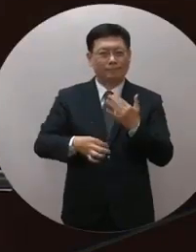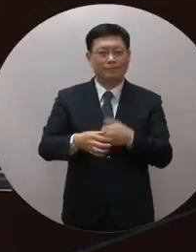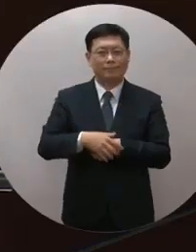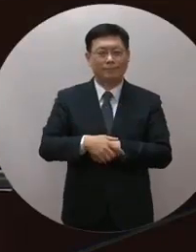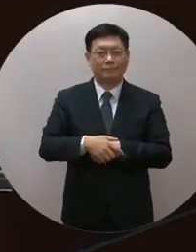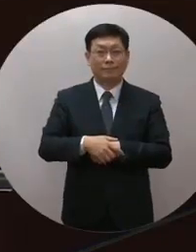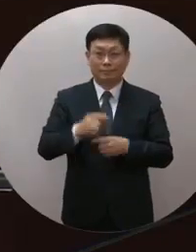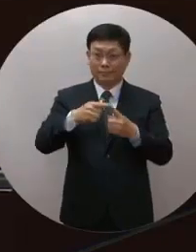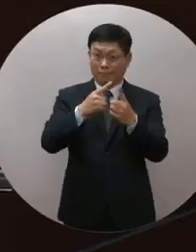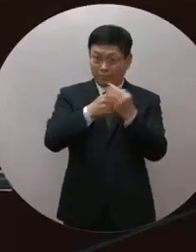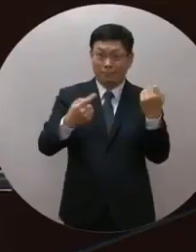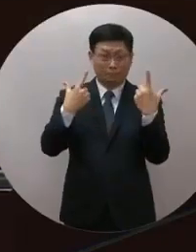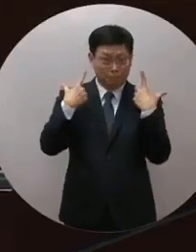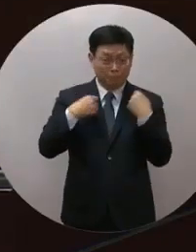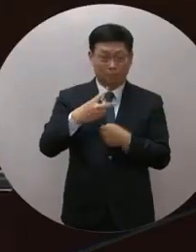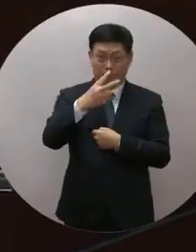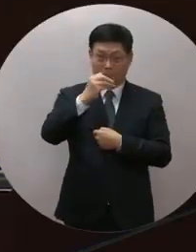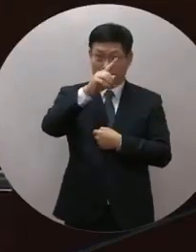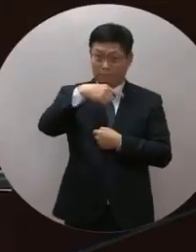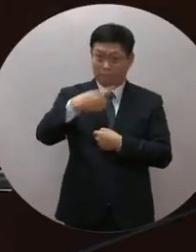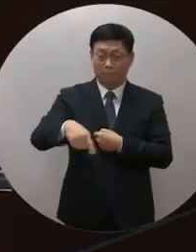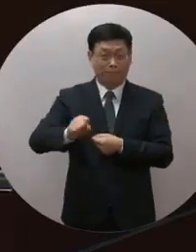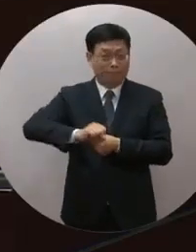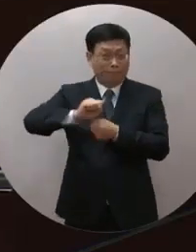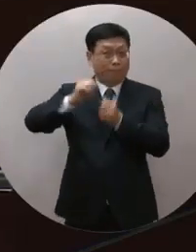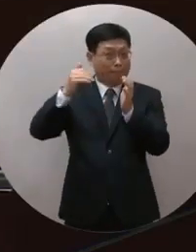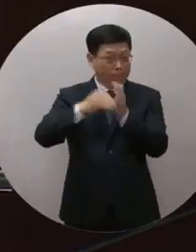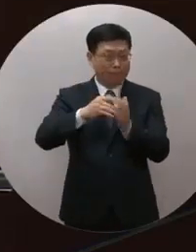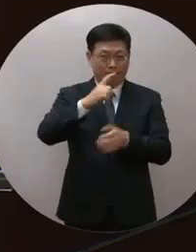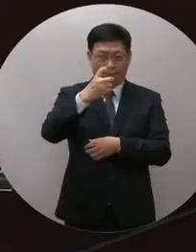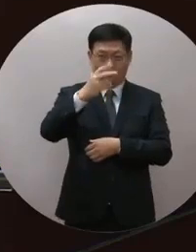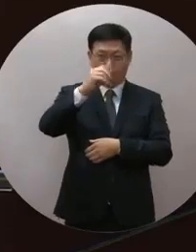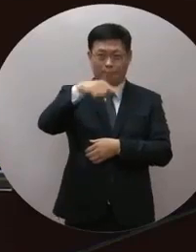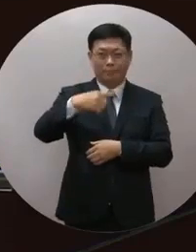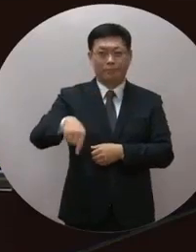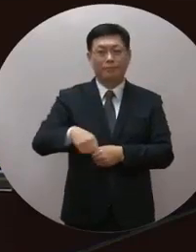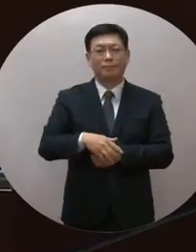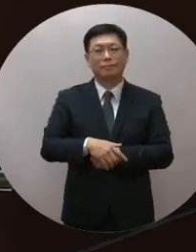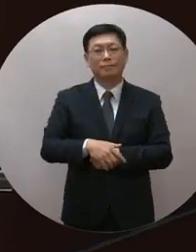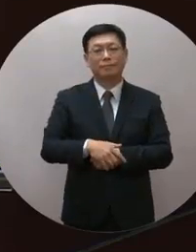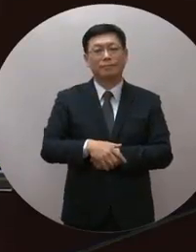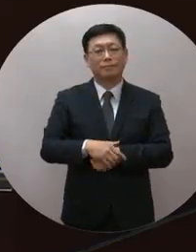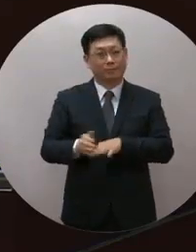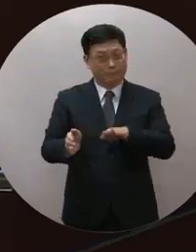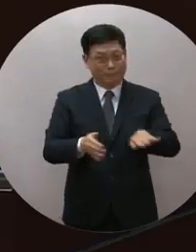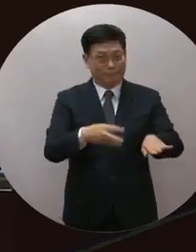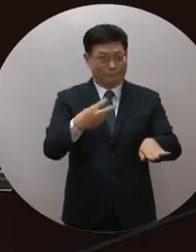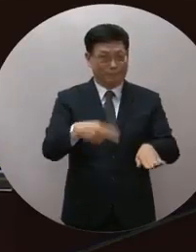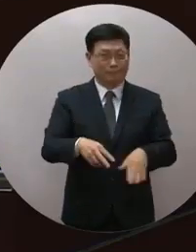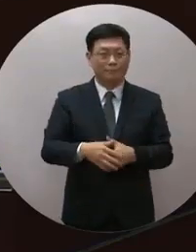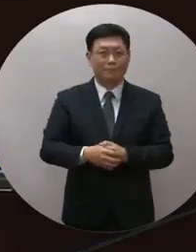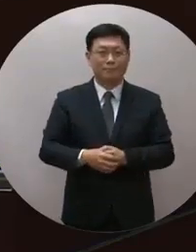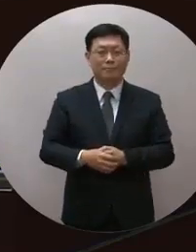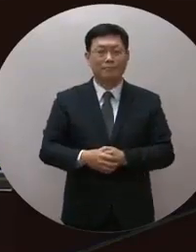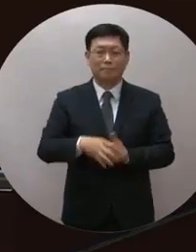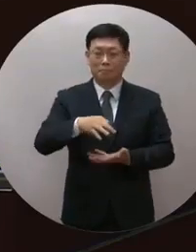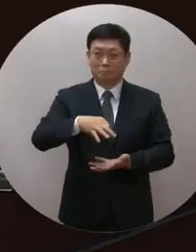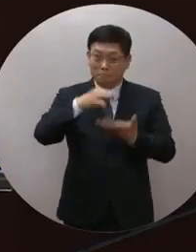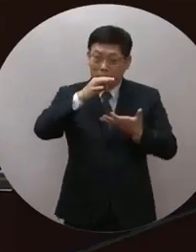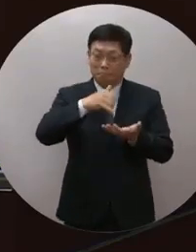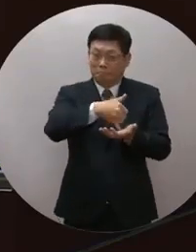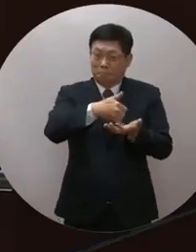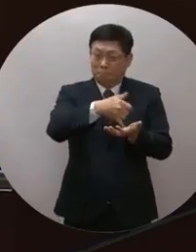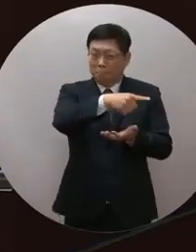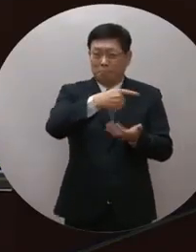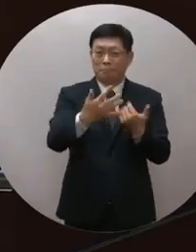准，名额由原来的2万名增加到12万名。另外也提供弱